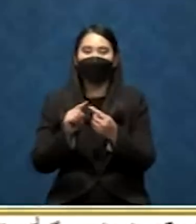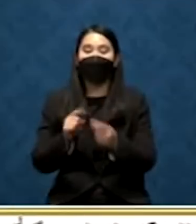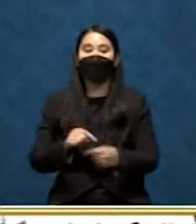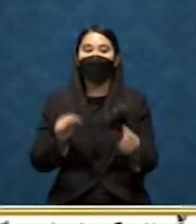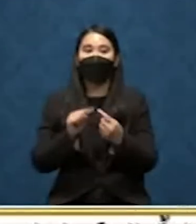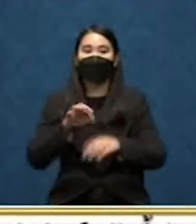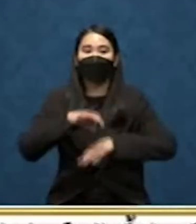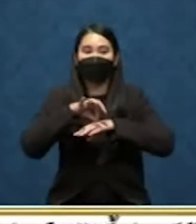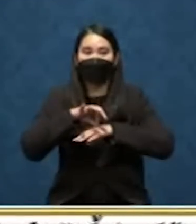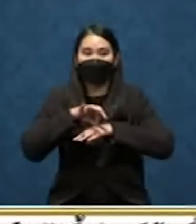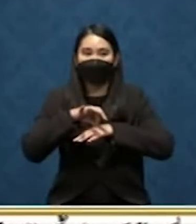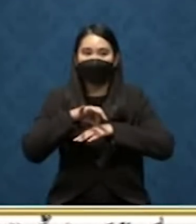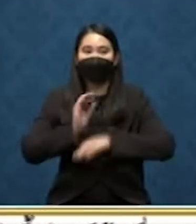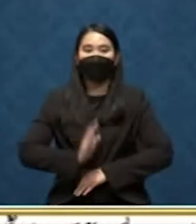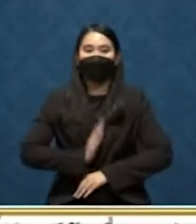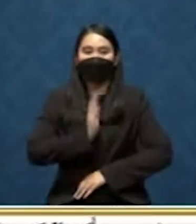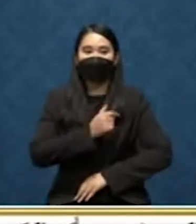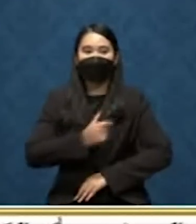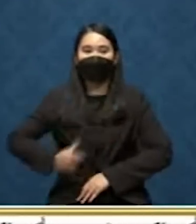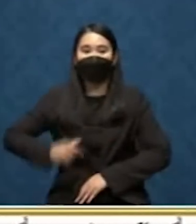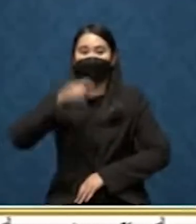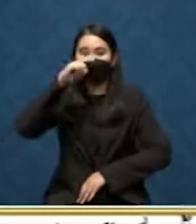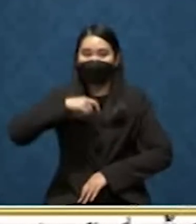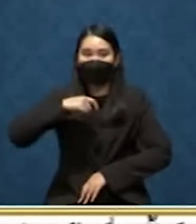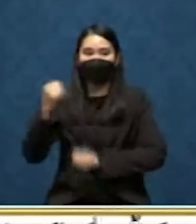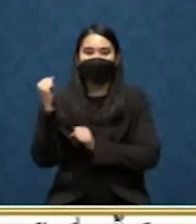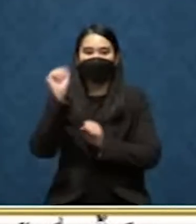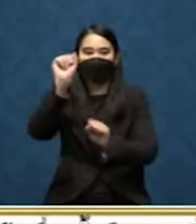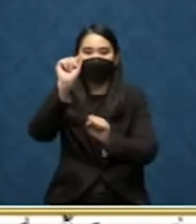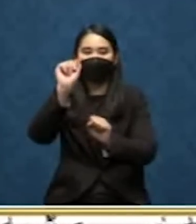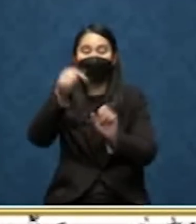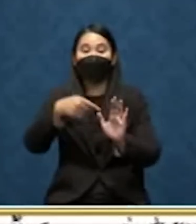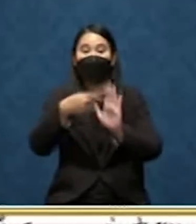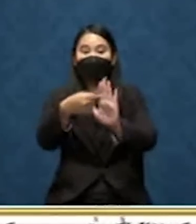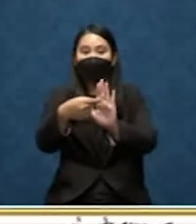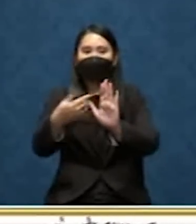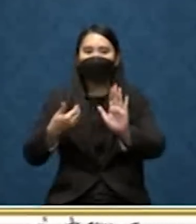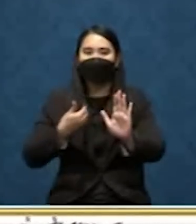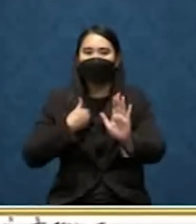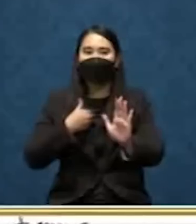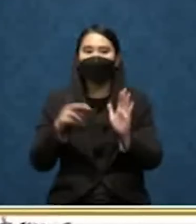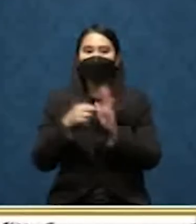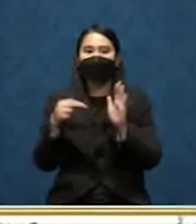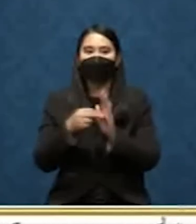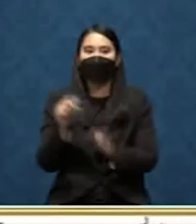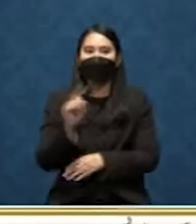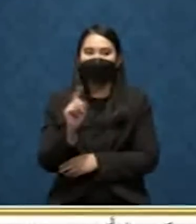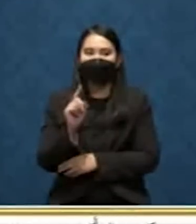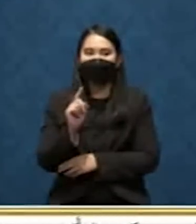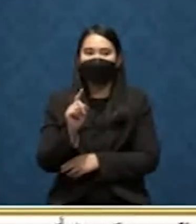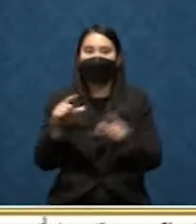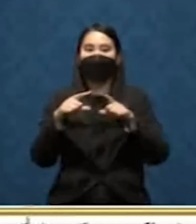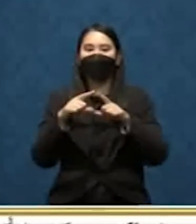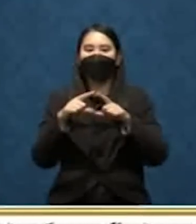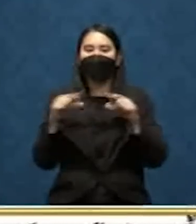ฤตมสักขของราชชวงไทยเอาใบประการศนียบัิมาโชวด้วยซึงปรากฏว่าก็เป็นแค่